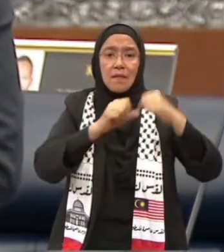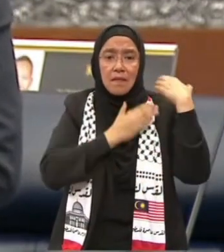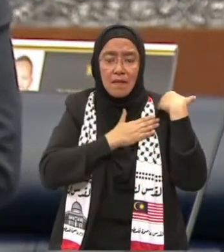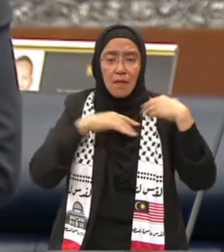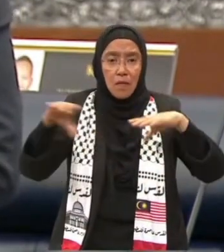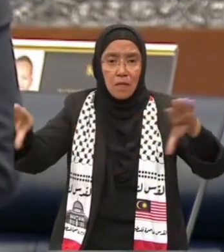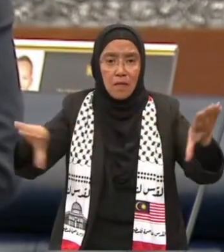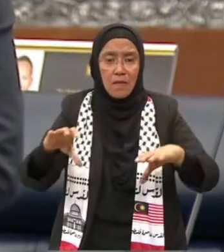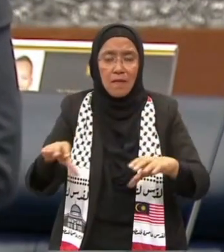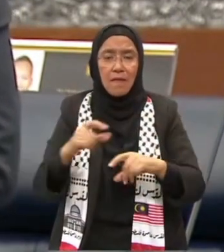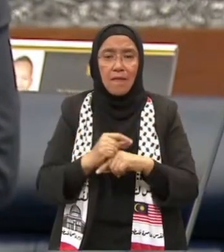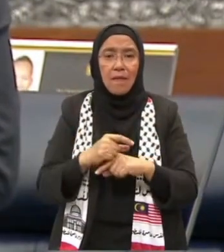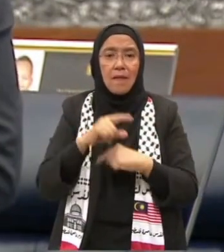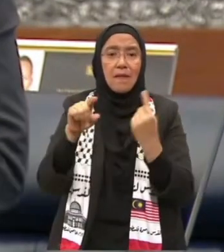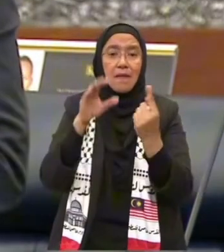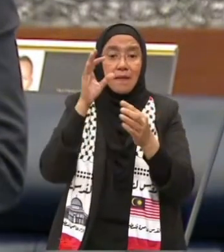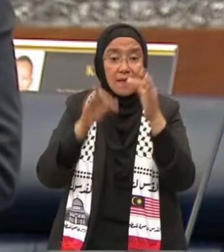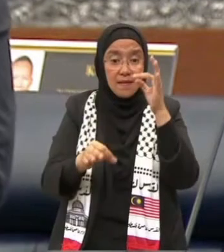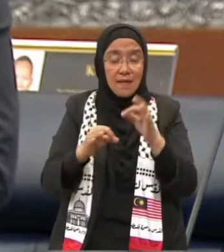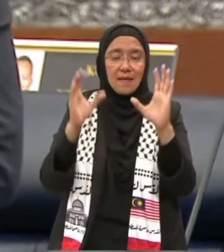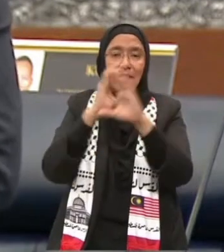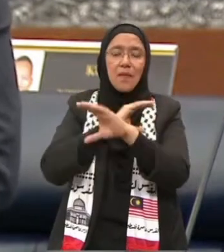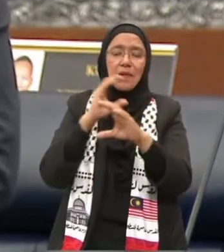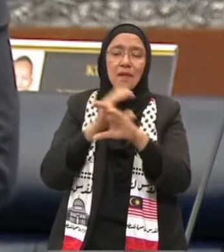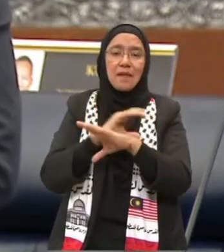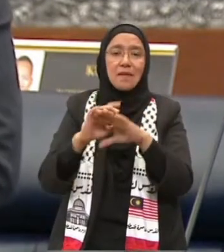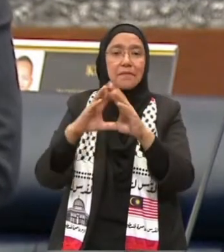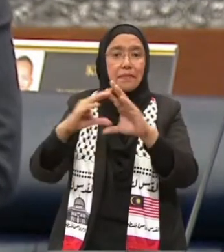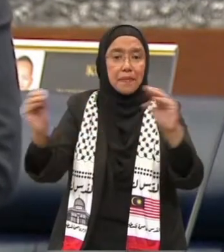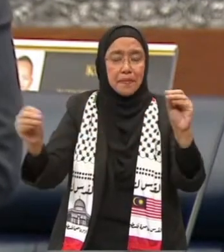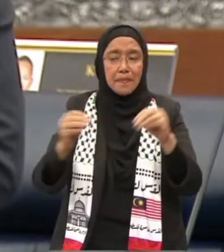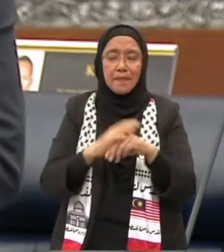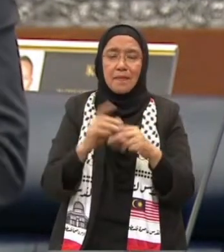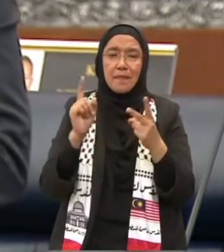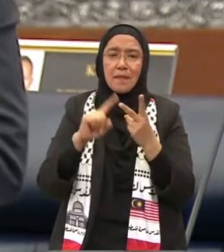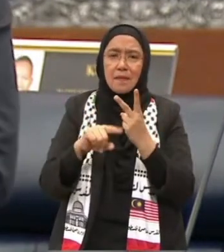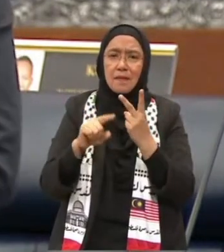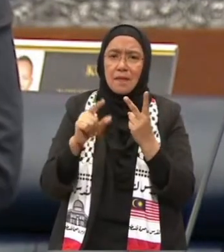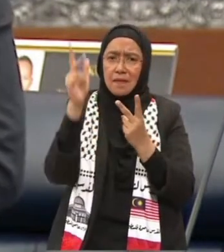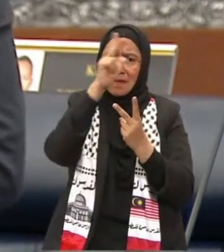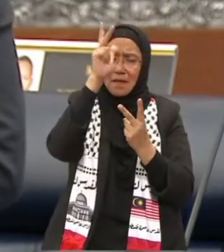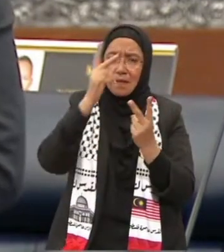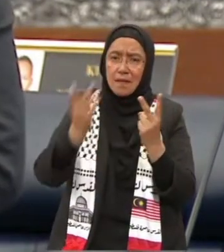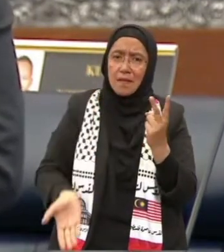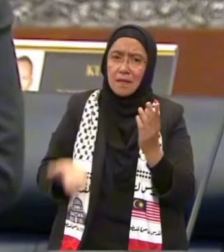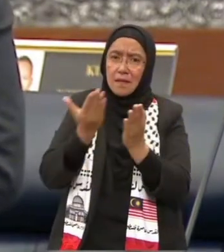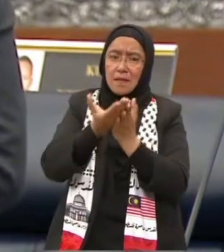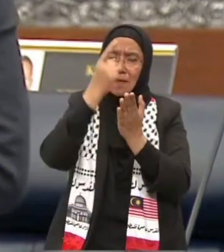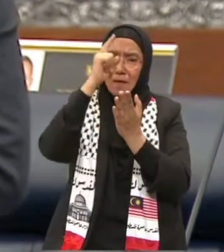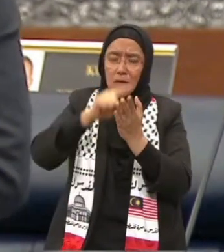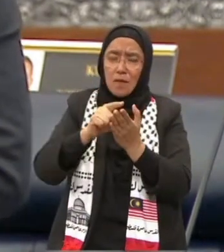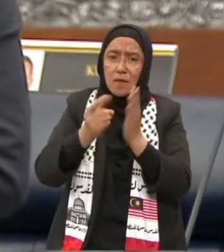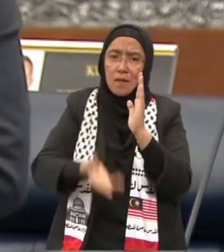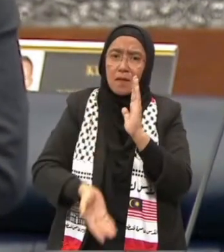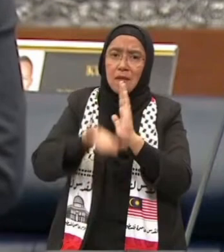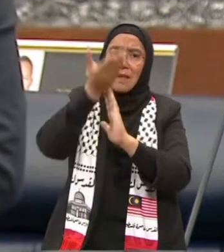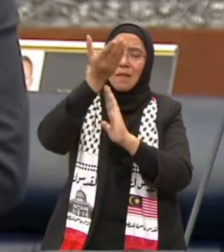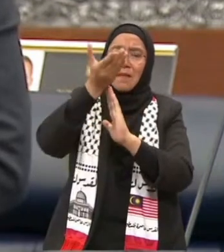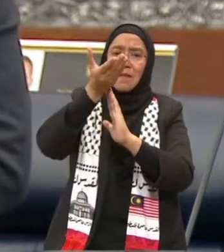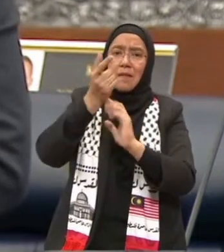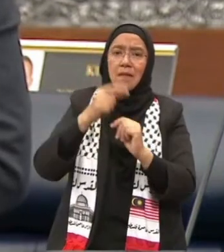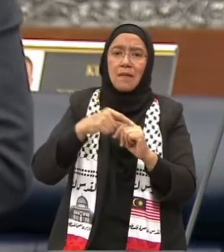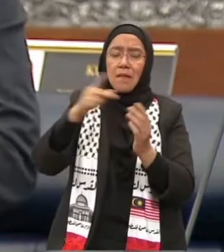kerajaan bercadang untuk menaikkan paid up capital daripada sekarang sebanyak RM200,000 seperti